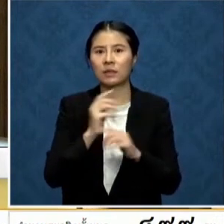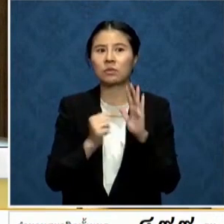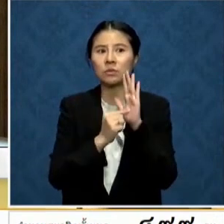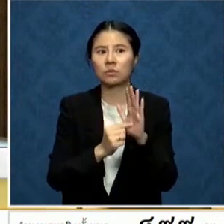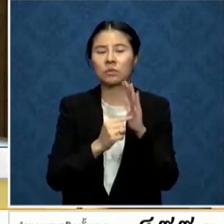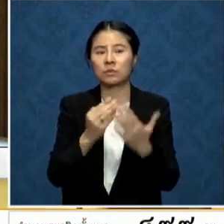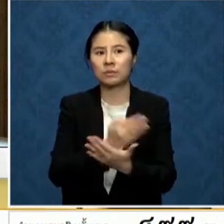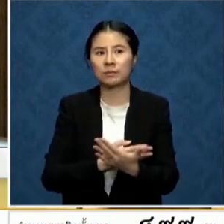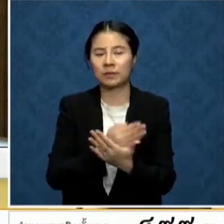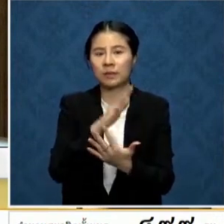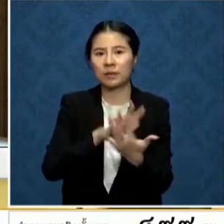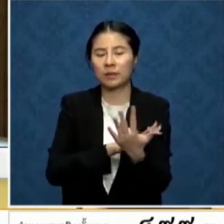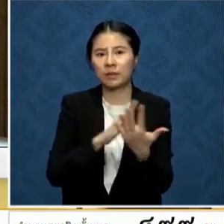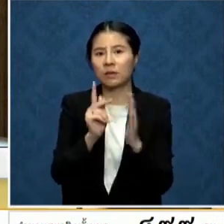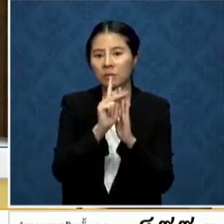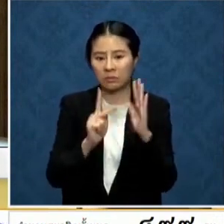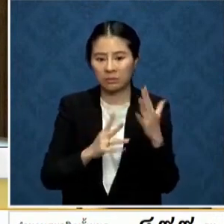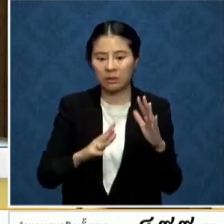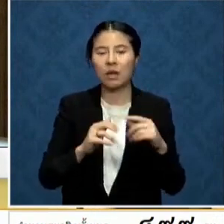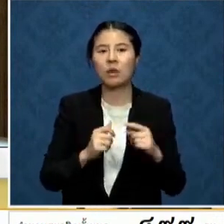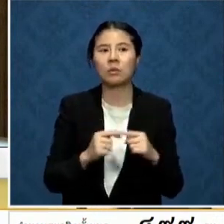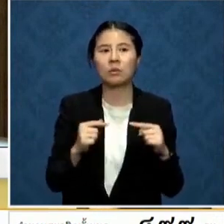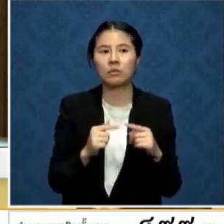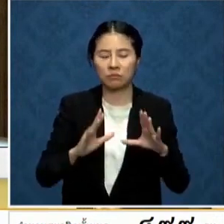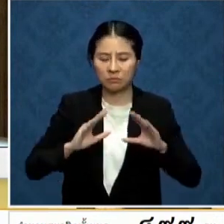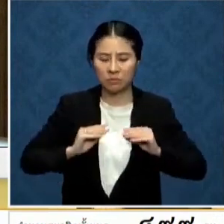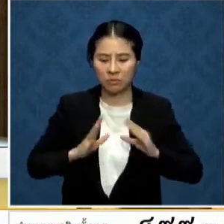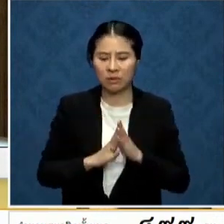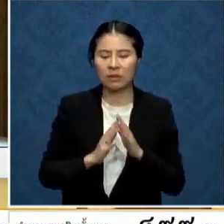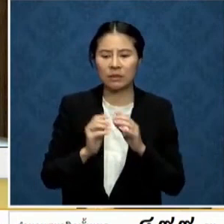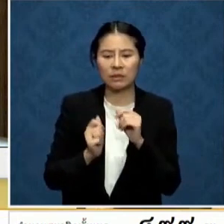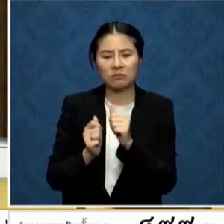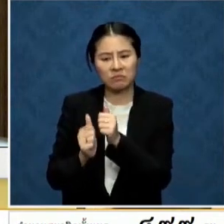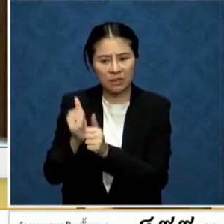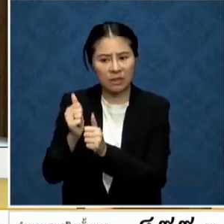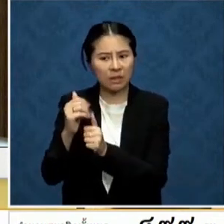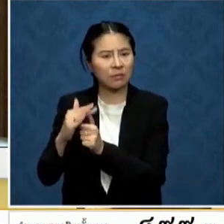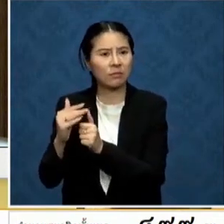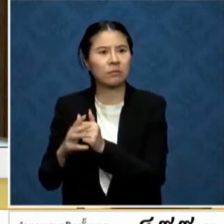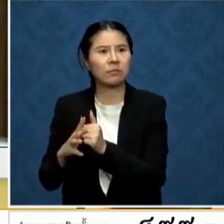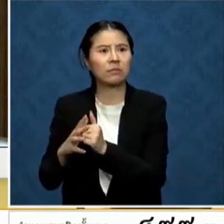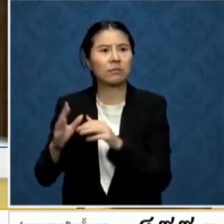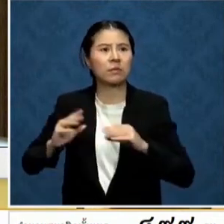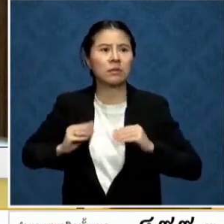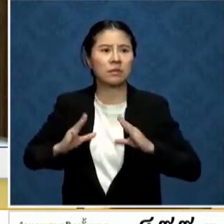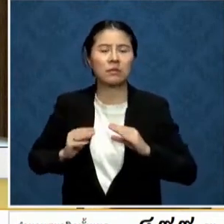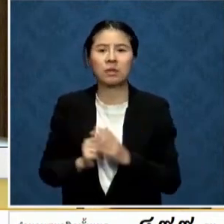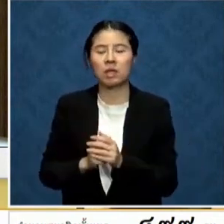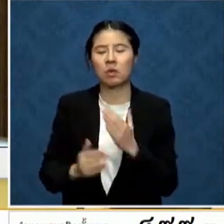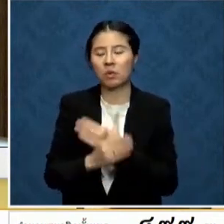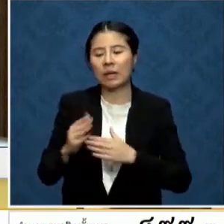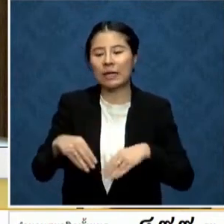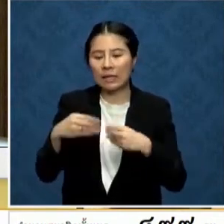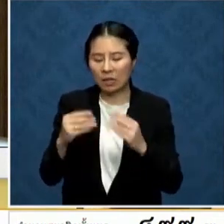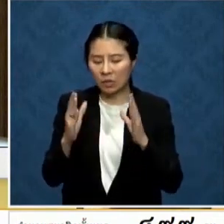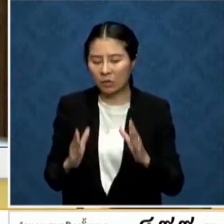พิจารณาร่างเอกฎหมายฉบับนึงขึ้นมาแล้วเกิดผลออกมาว่าเห็นด้วยชนะไม่เห็นด้วยไปแค่ 1หรือ2คะแนนเนี่ยแล้วมันเปิดช่องให้สามารถโหวต